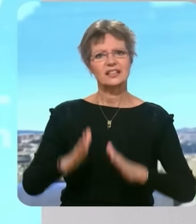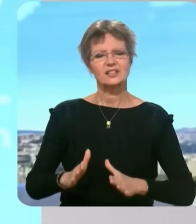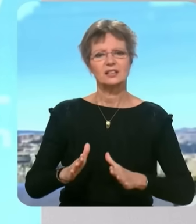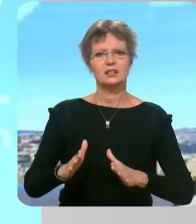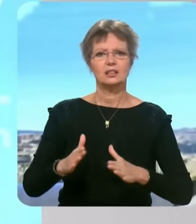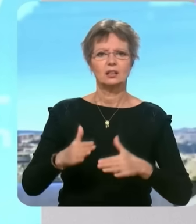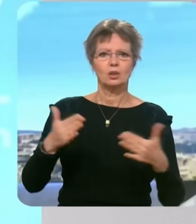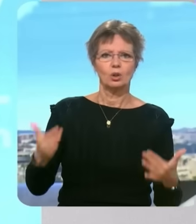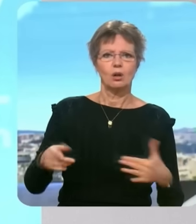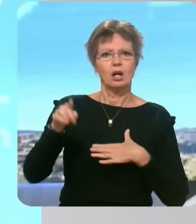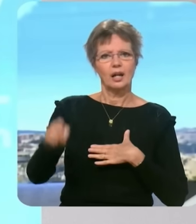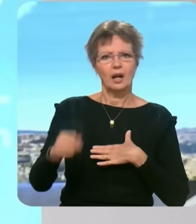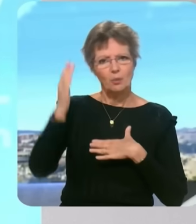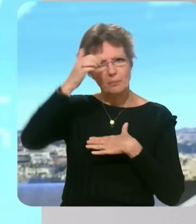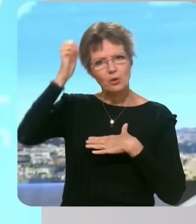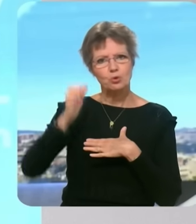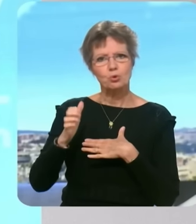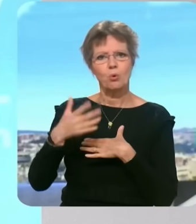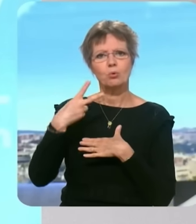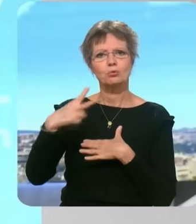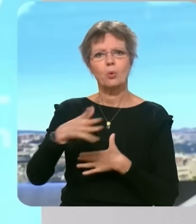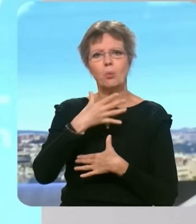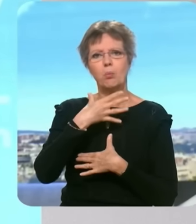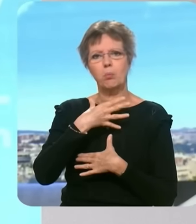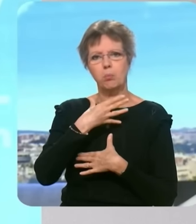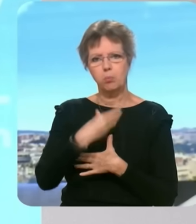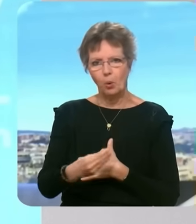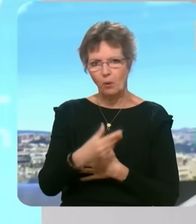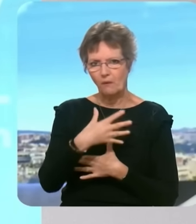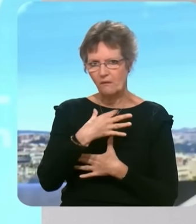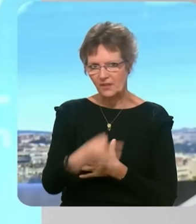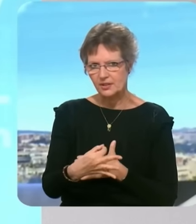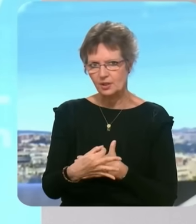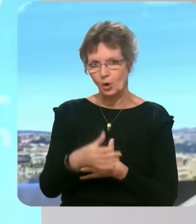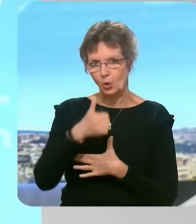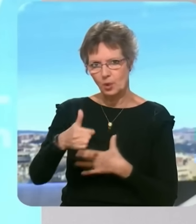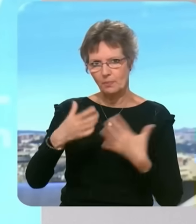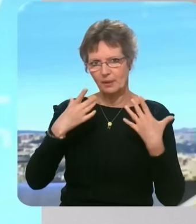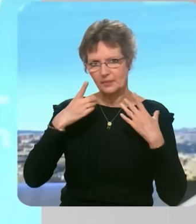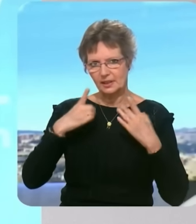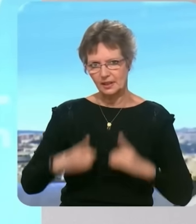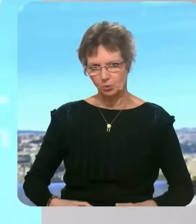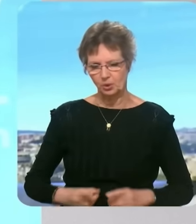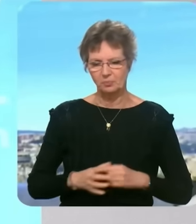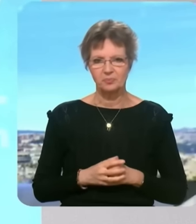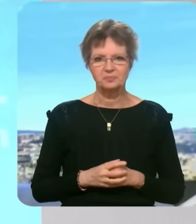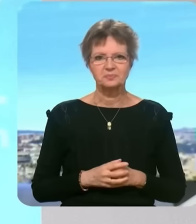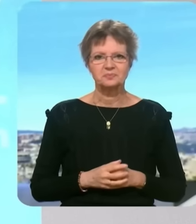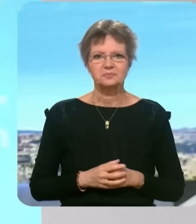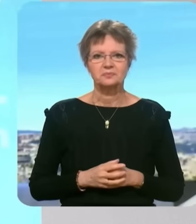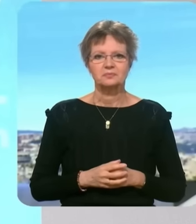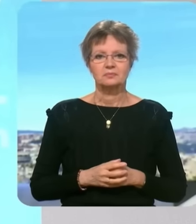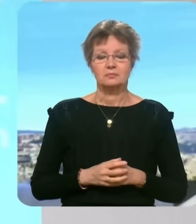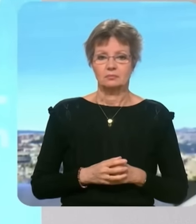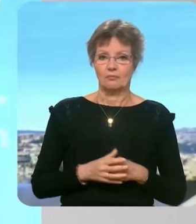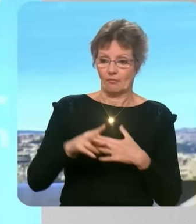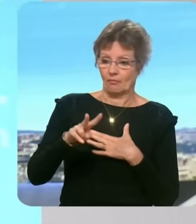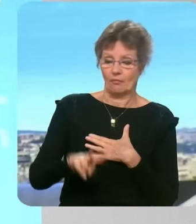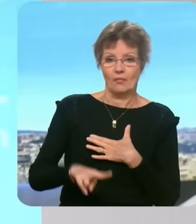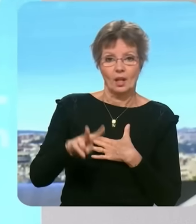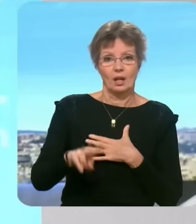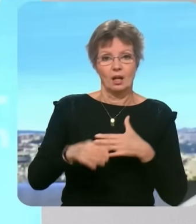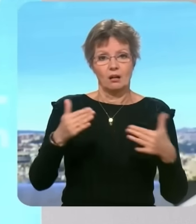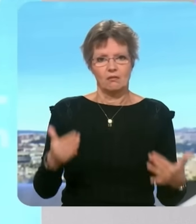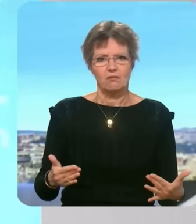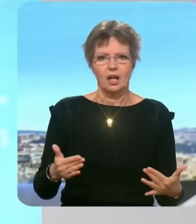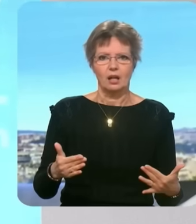gendre de M. Mélenchon, qui est également député. Donc, excusez-moi de vous dire que le sujet central... au-delà du fait que voilà, on peut éprouver